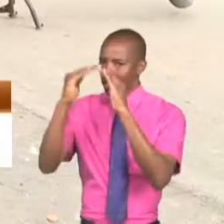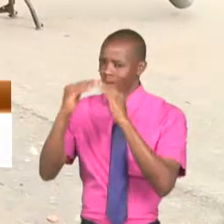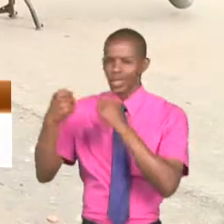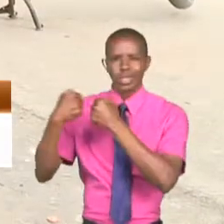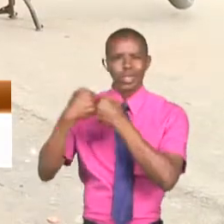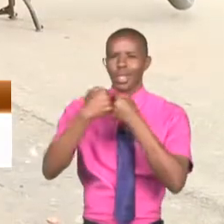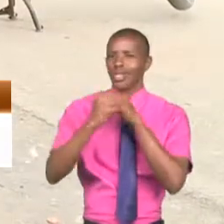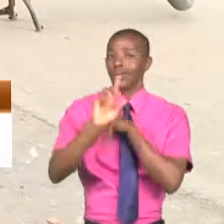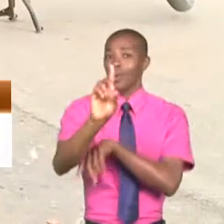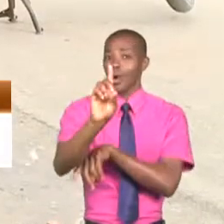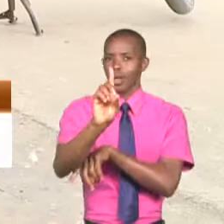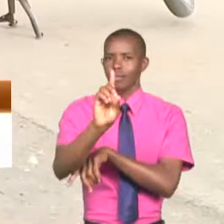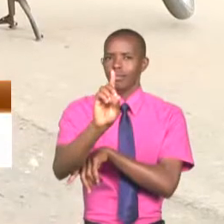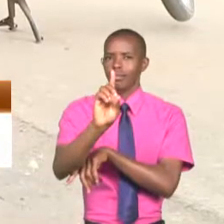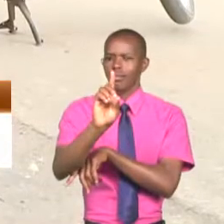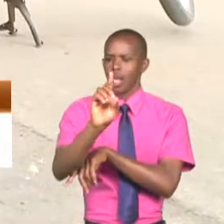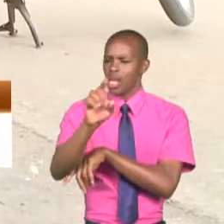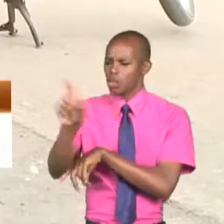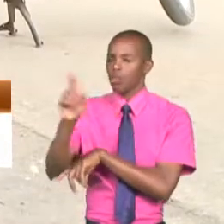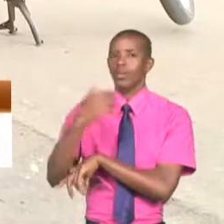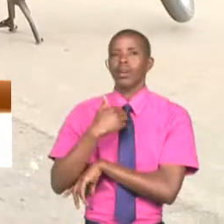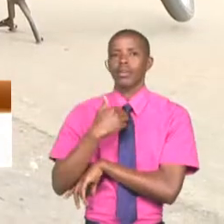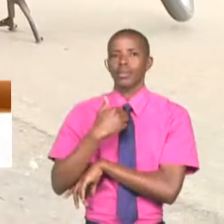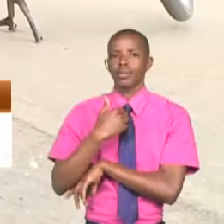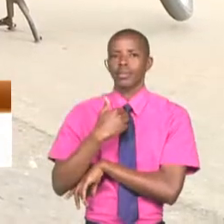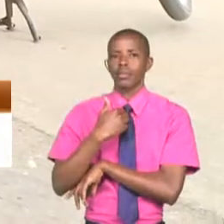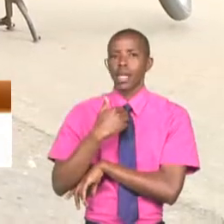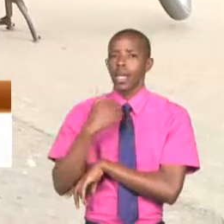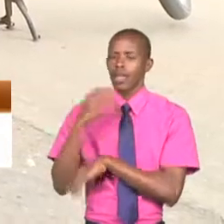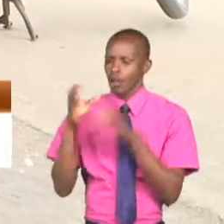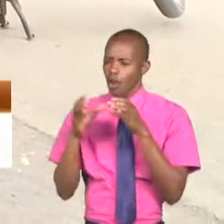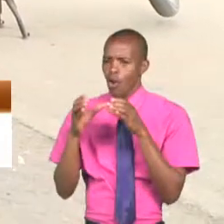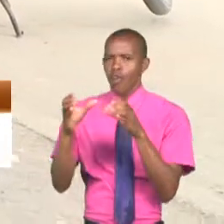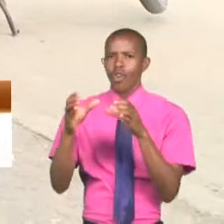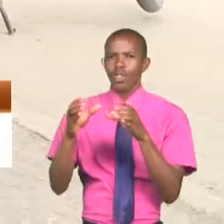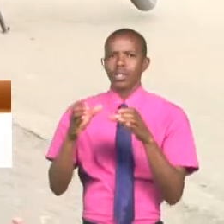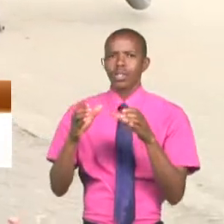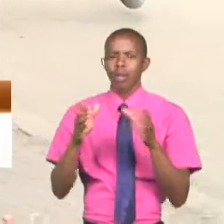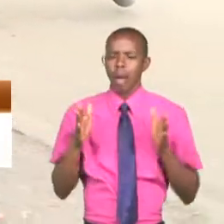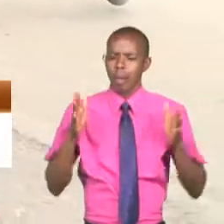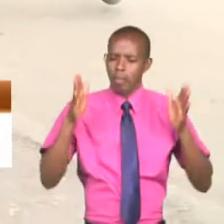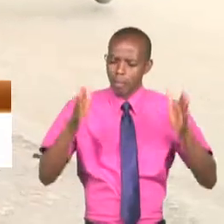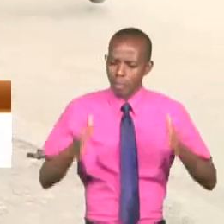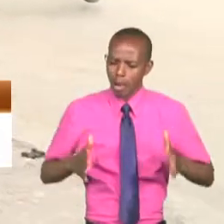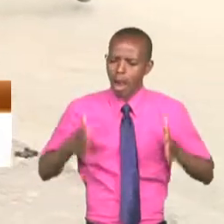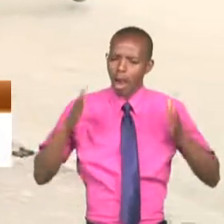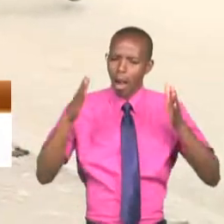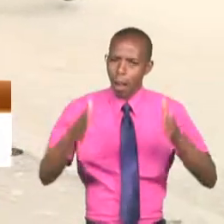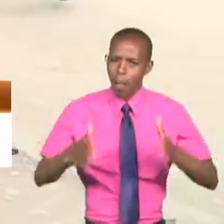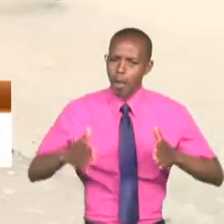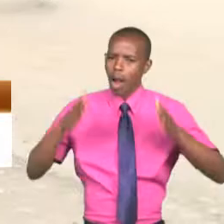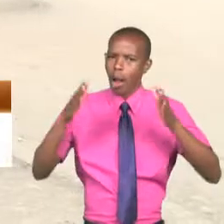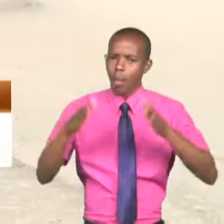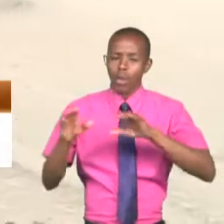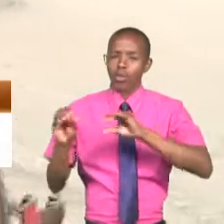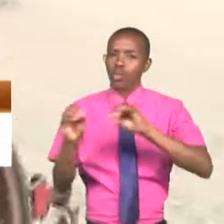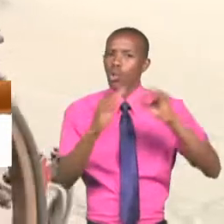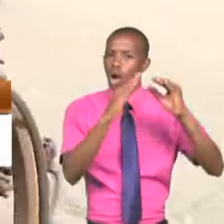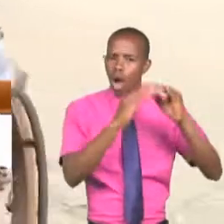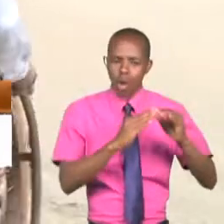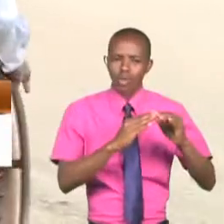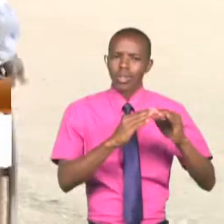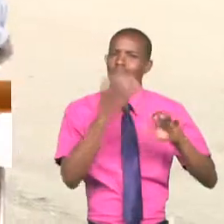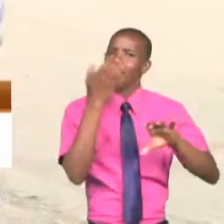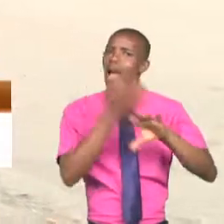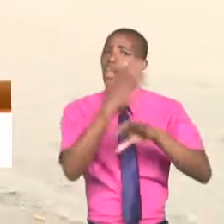changamoto moja ambayo yeye hupitia. Yeye hulazimika kuendesha kiti chake cha magurudumu. Yeye kwake anaona ugumu